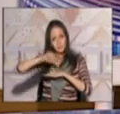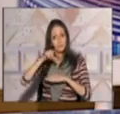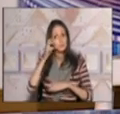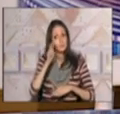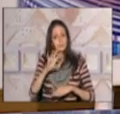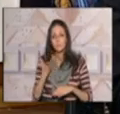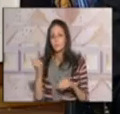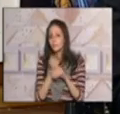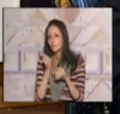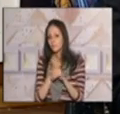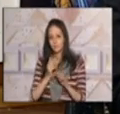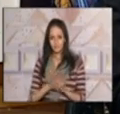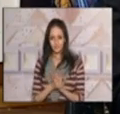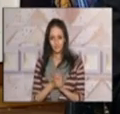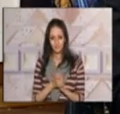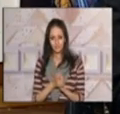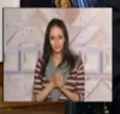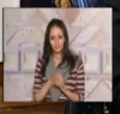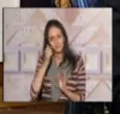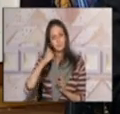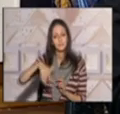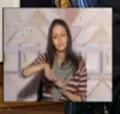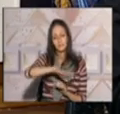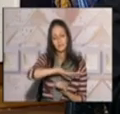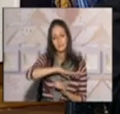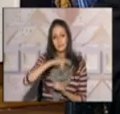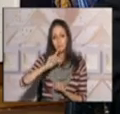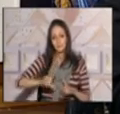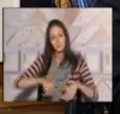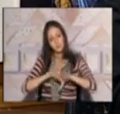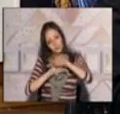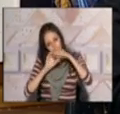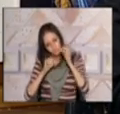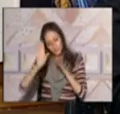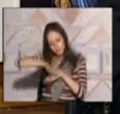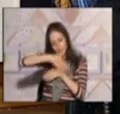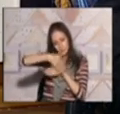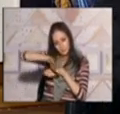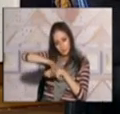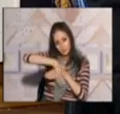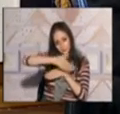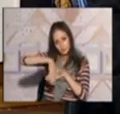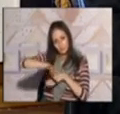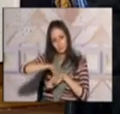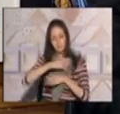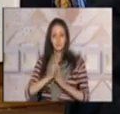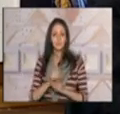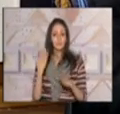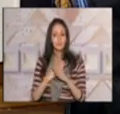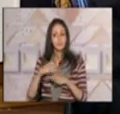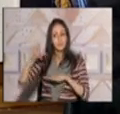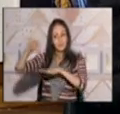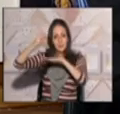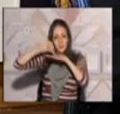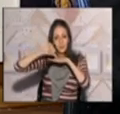ويشتغل عليه. توسع رقعه الناس اللي بتطبق فعلا الحوكمه وتفعيل كل هذه المعايير، لازم عشان اوصل